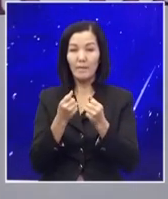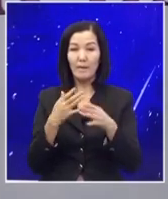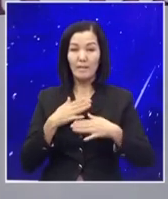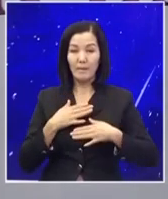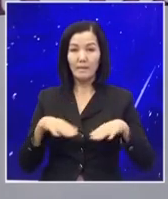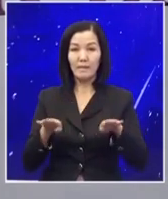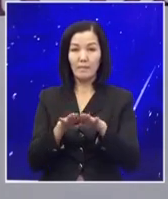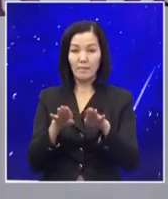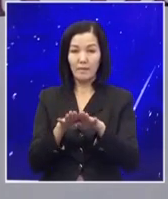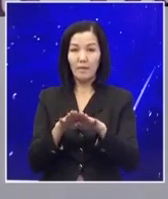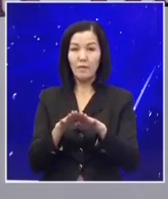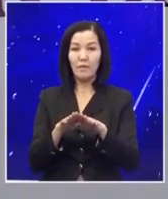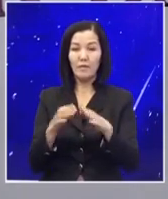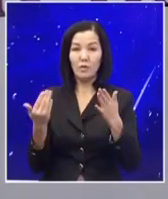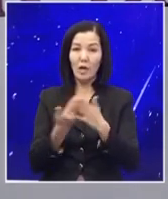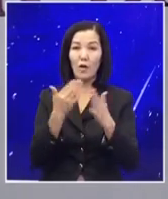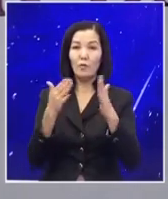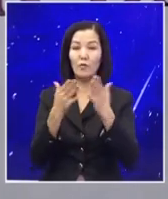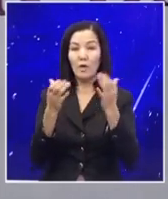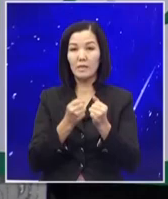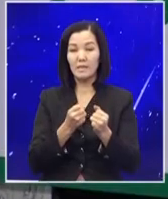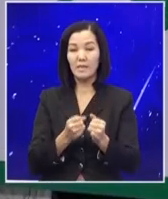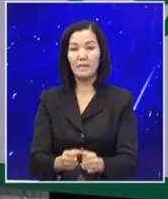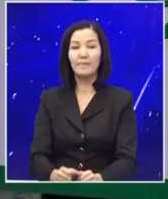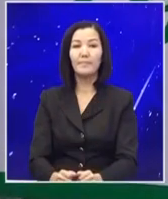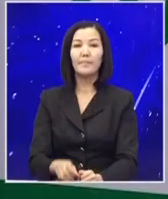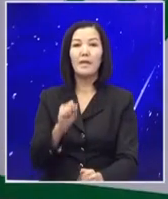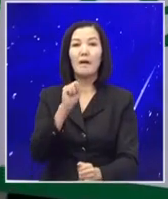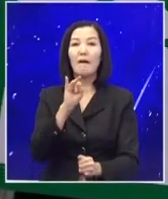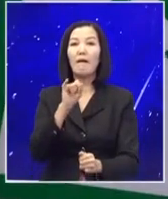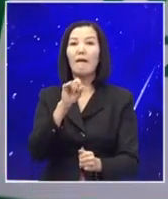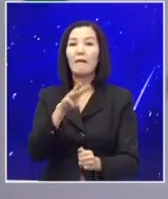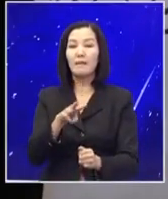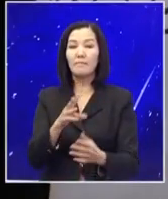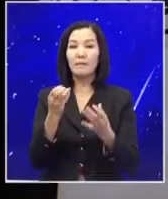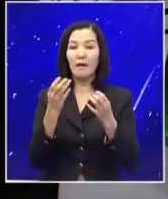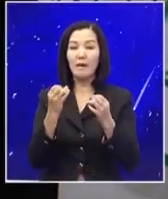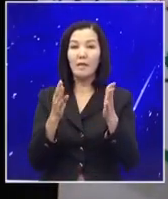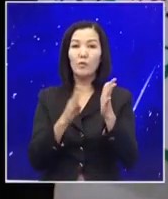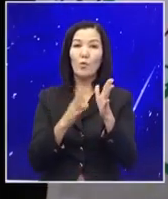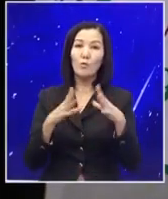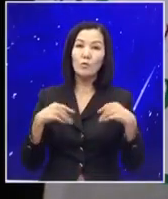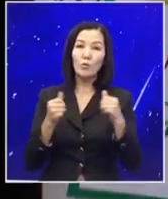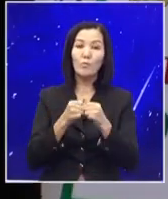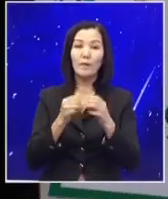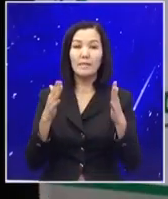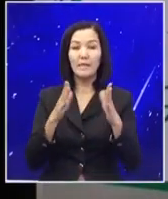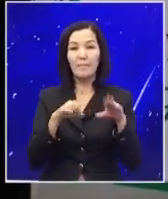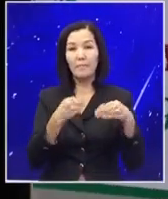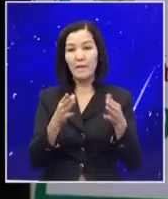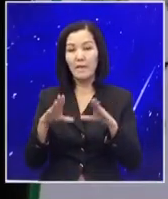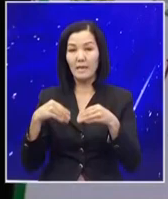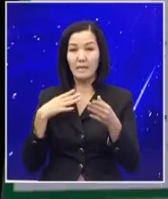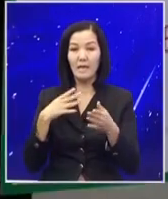енді бұйырсын, бәрі жақсылық бола берсін. Айым 90-дан бөлек баспаналар 9 отбасына үлестірілді. Қуаныш